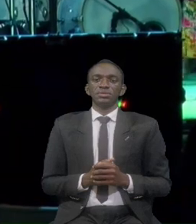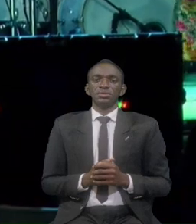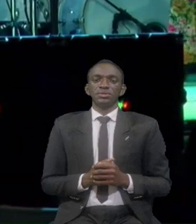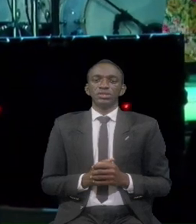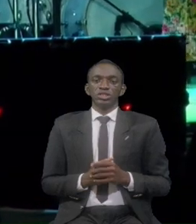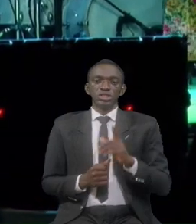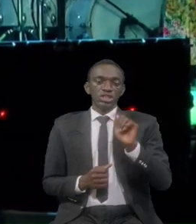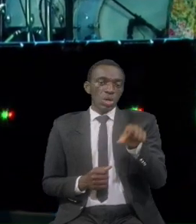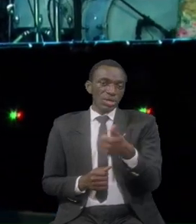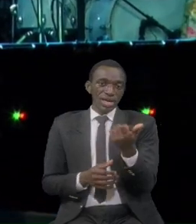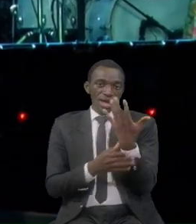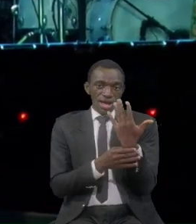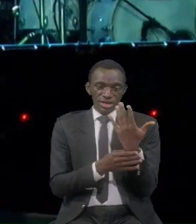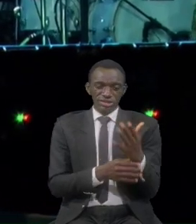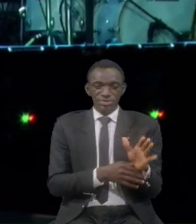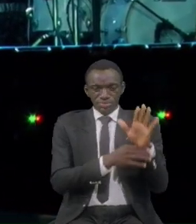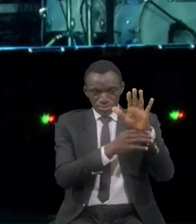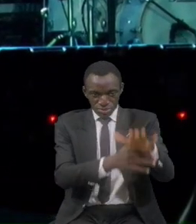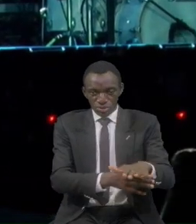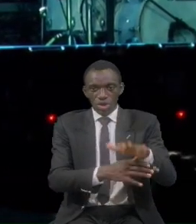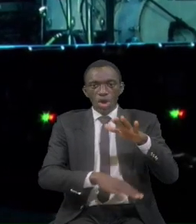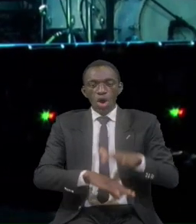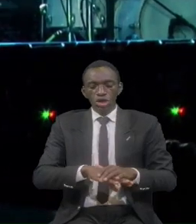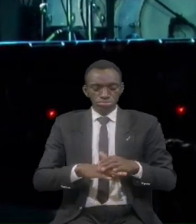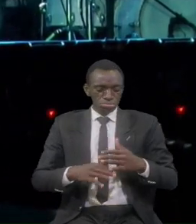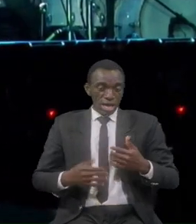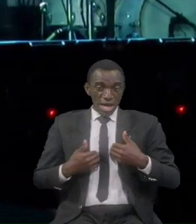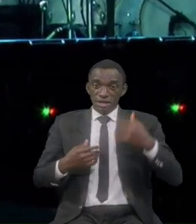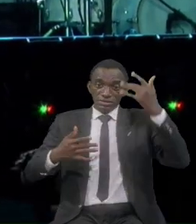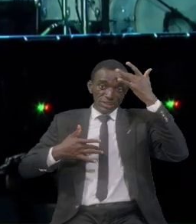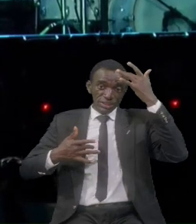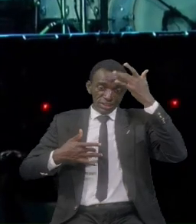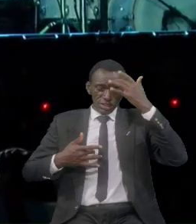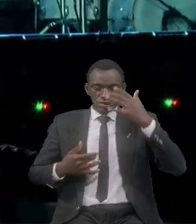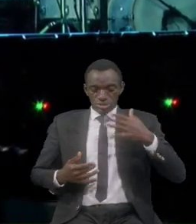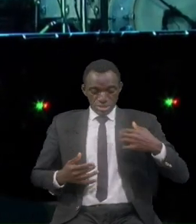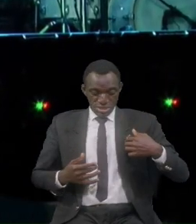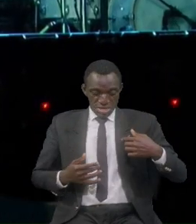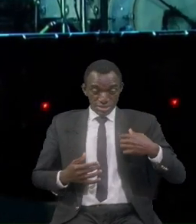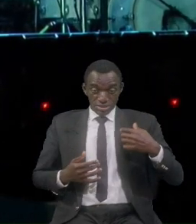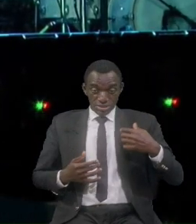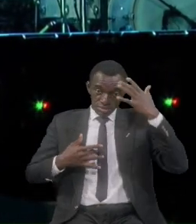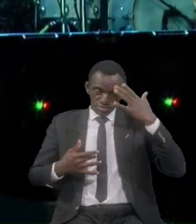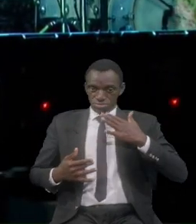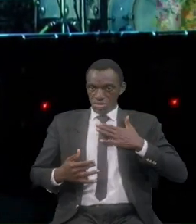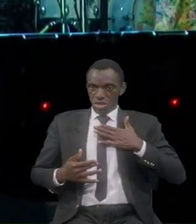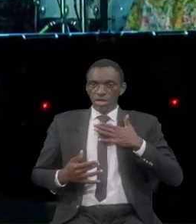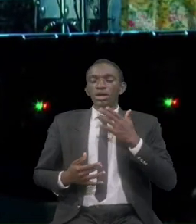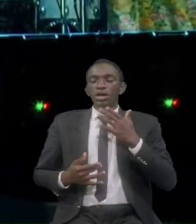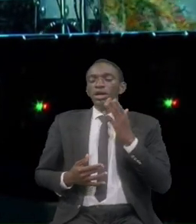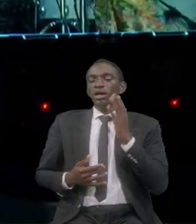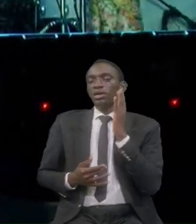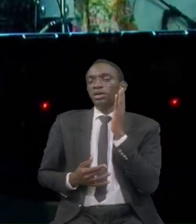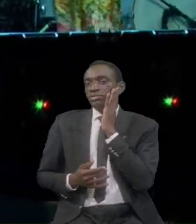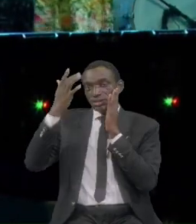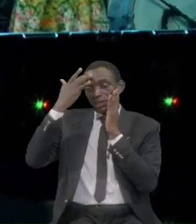hand where you have the disease or the sickness. Ang imong pikas kamot nakataas o ang isa ka kamot ibutang sa